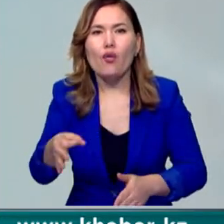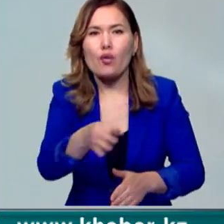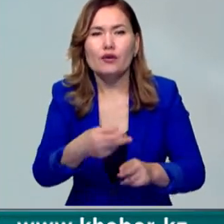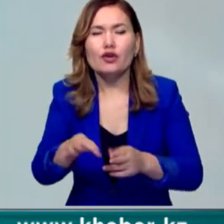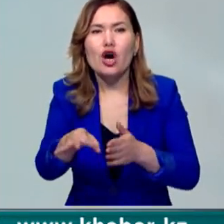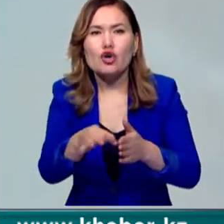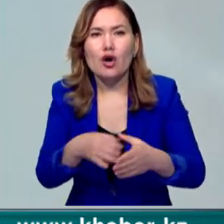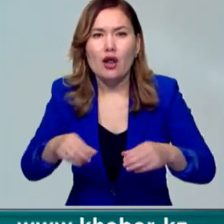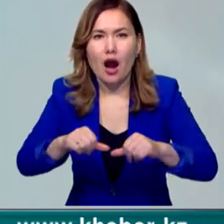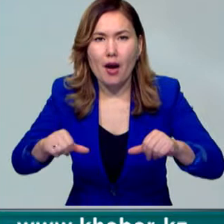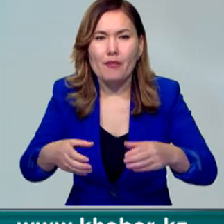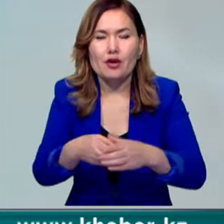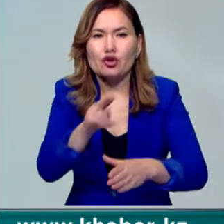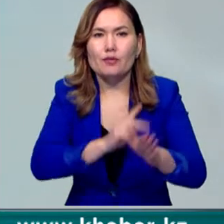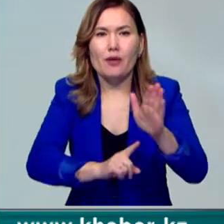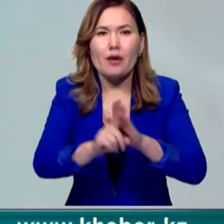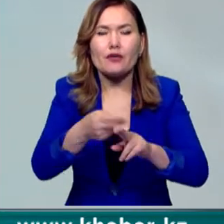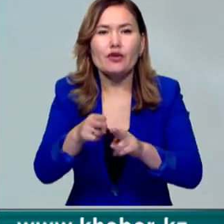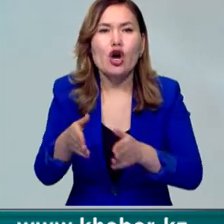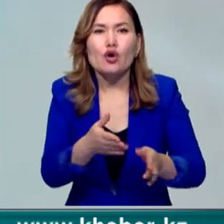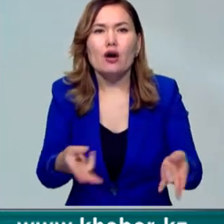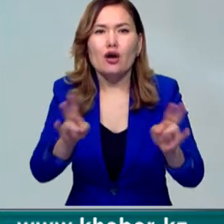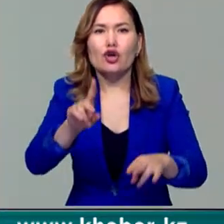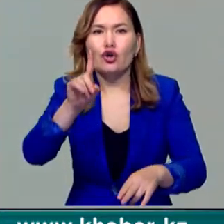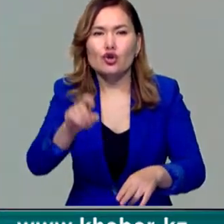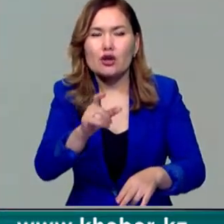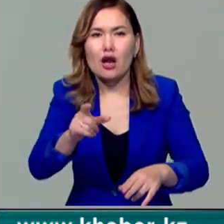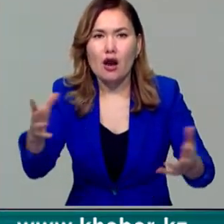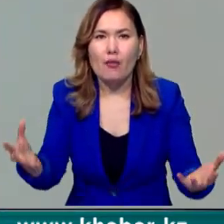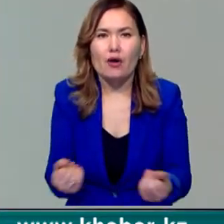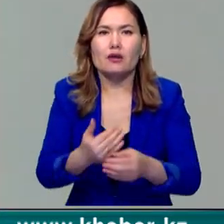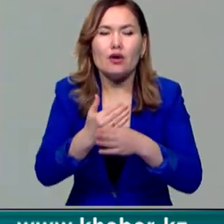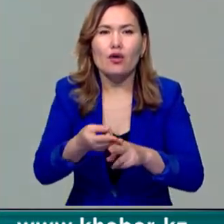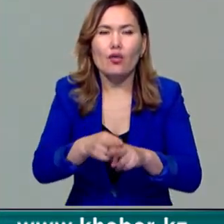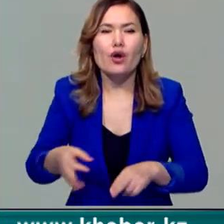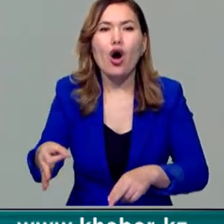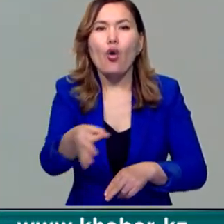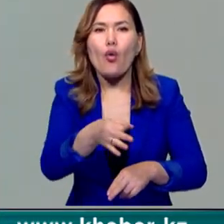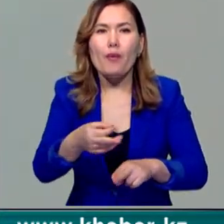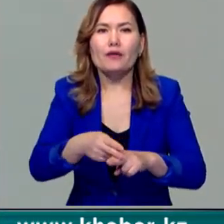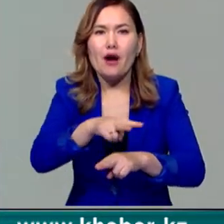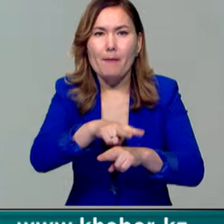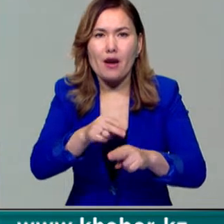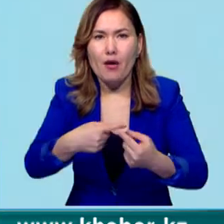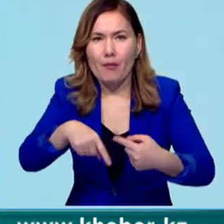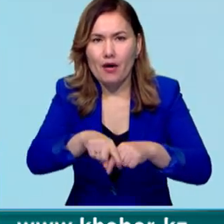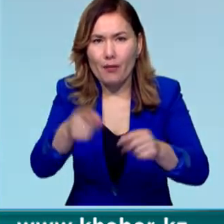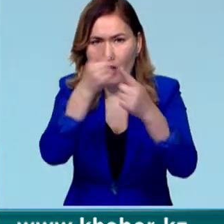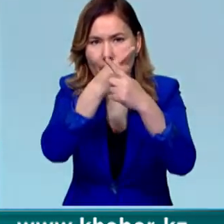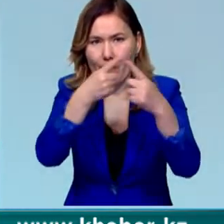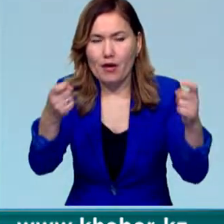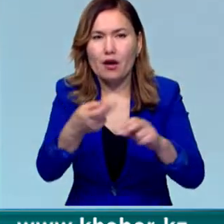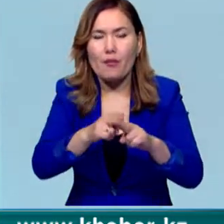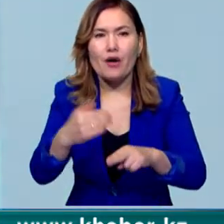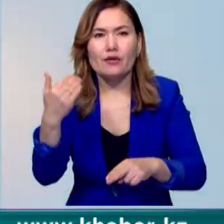шұғыл штаб құрылып, өз жұмысын бастады. Жолда қалған 100-ге жуық жолаушы құтқарылды. Бұл туралы облыстық төтенше жағдайлар